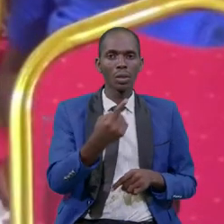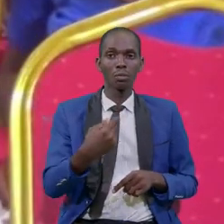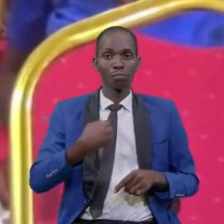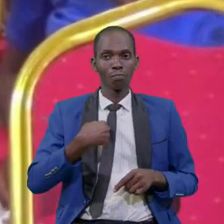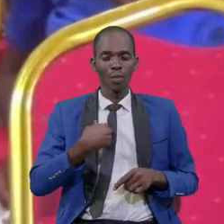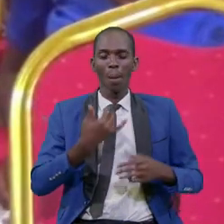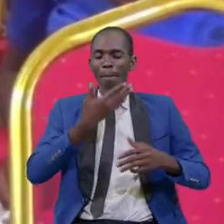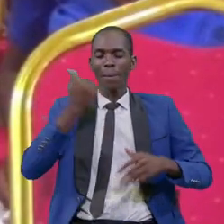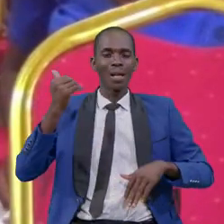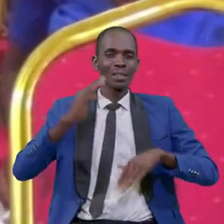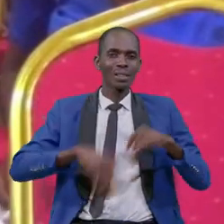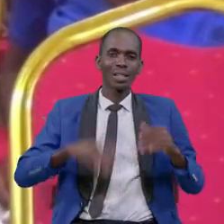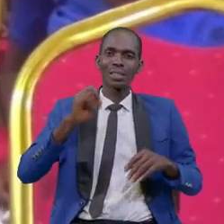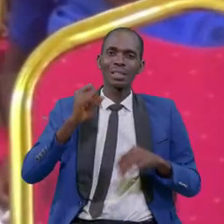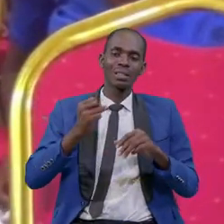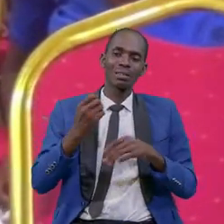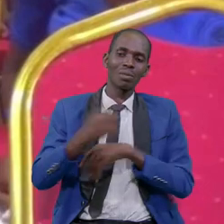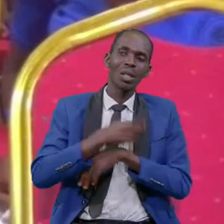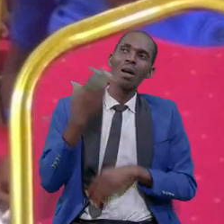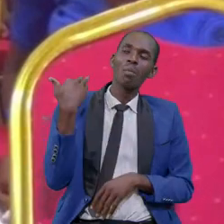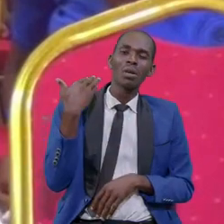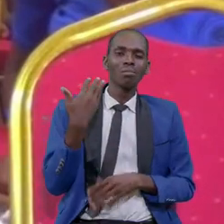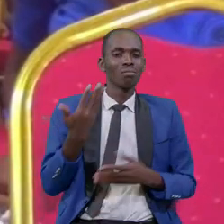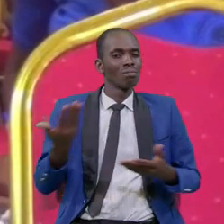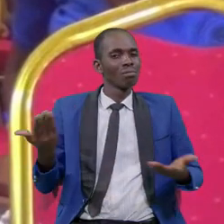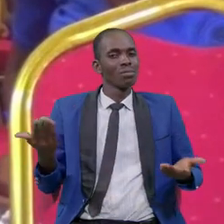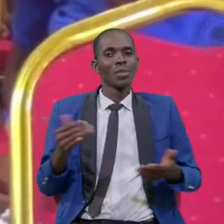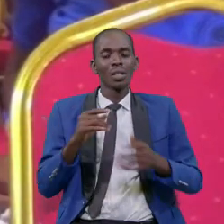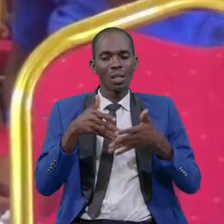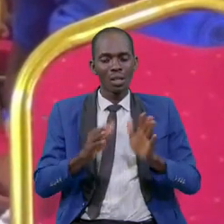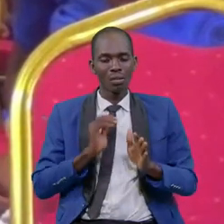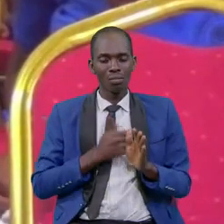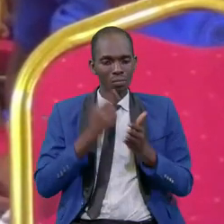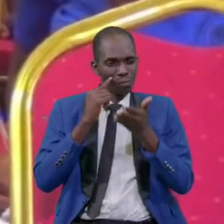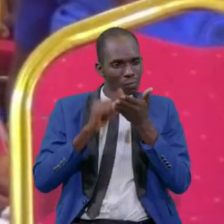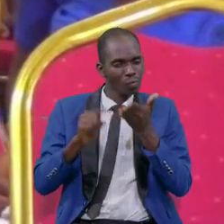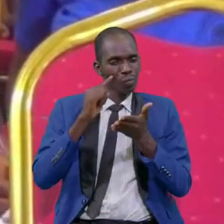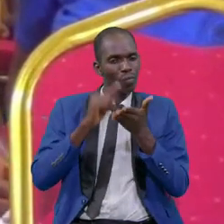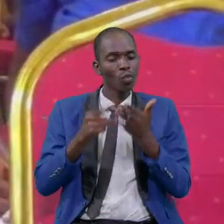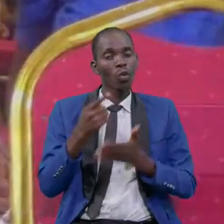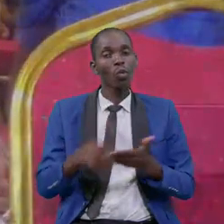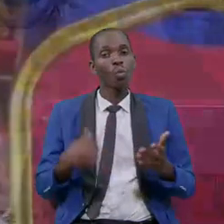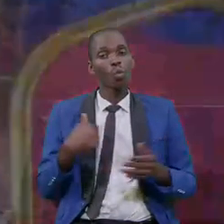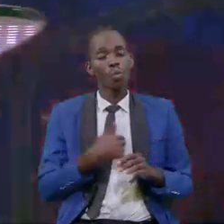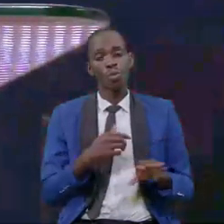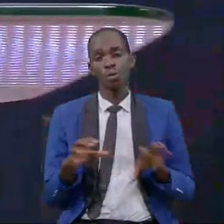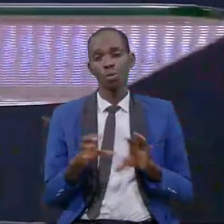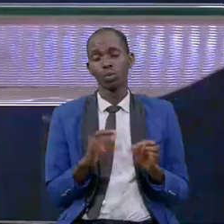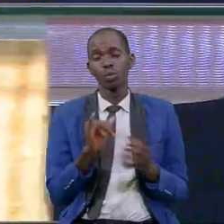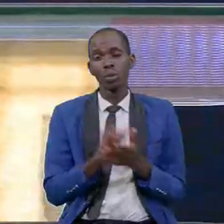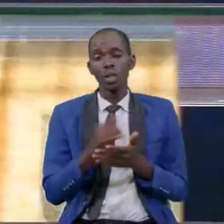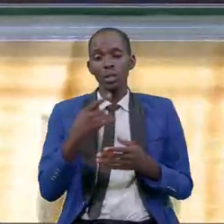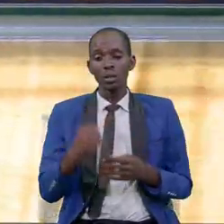dire qu'aujourd'hui est meilleur que des années passées. Alors, examinons ce que nous faisons afin que